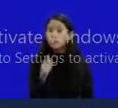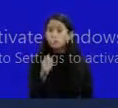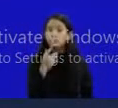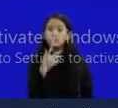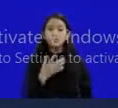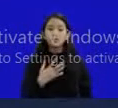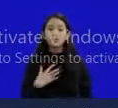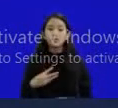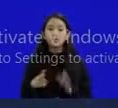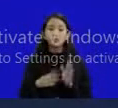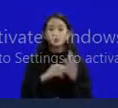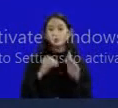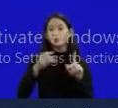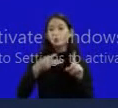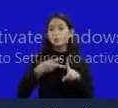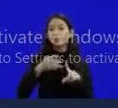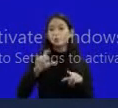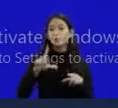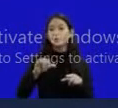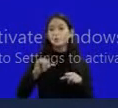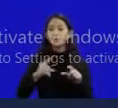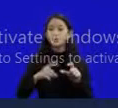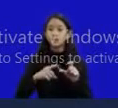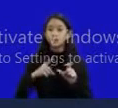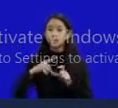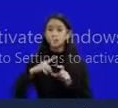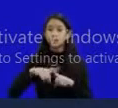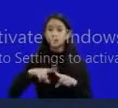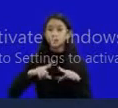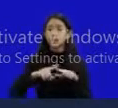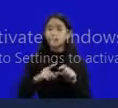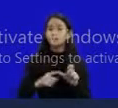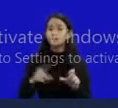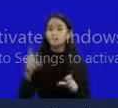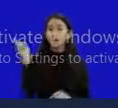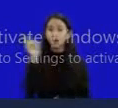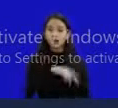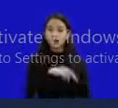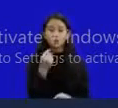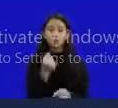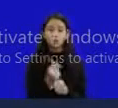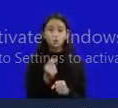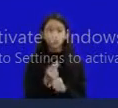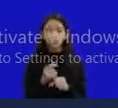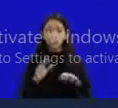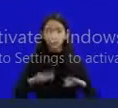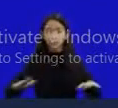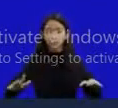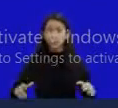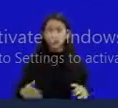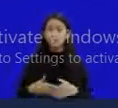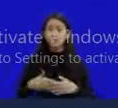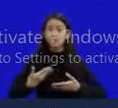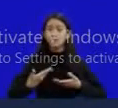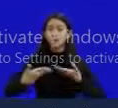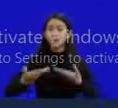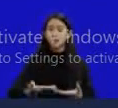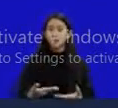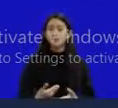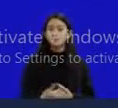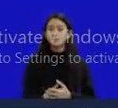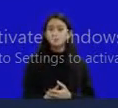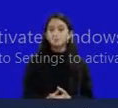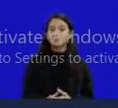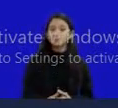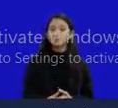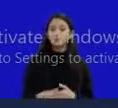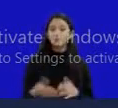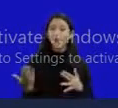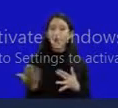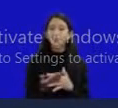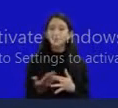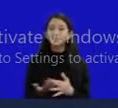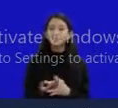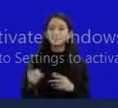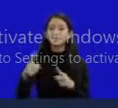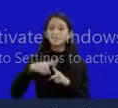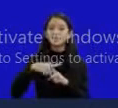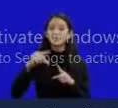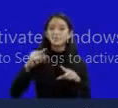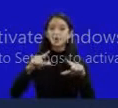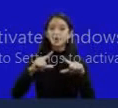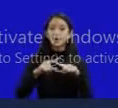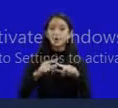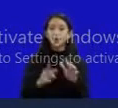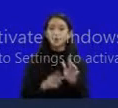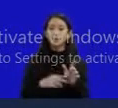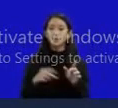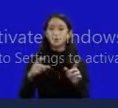komorbiditas dari guru-gurunya mode muridnya dan yang tidak memiliki akses transportasi yang aman dan tentunya riwayat